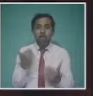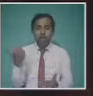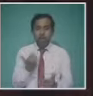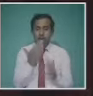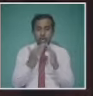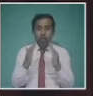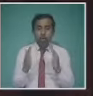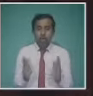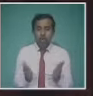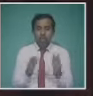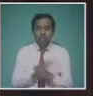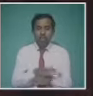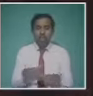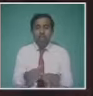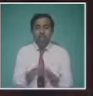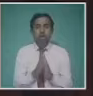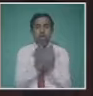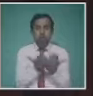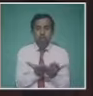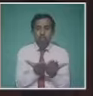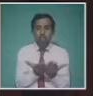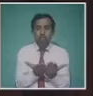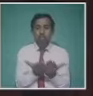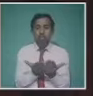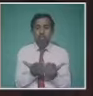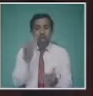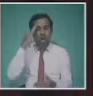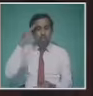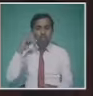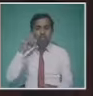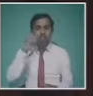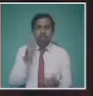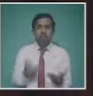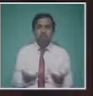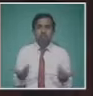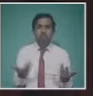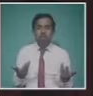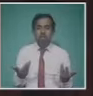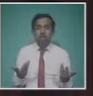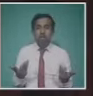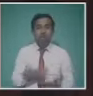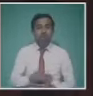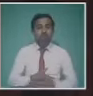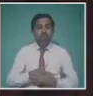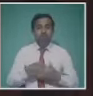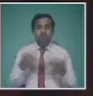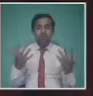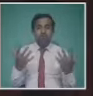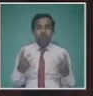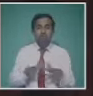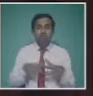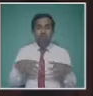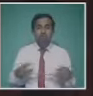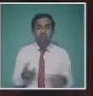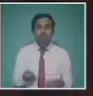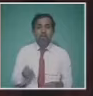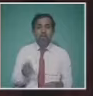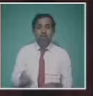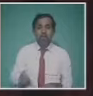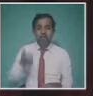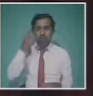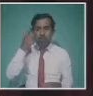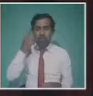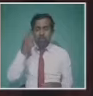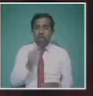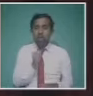වාරේ පාසල් දරුවන්ට අවශ්‍ය පොත්පත් ටික ගන්න අද අම්මලා තාත්තලාට බෑ දවන්ත විදියට පාසල් යදවුම් වල උපකරණ වල මිල වැඩි වෙලා මේ